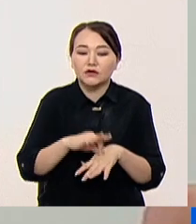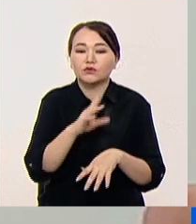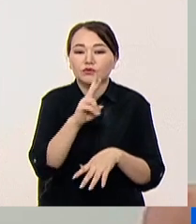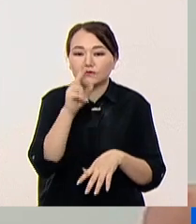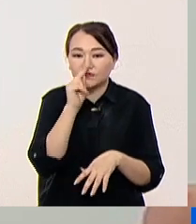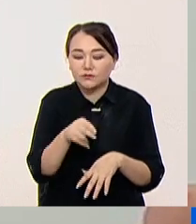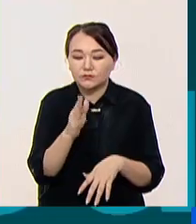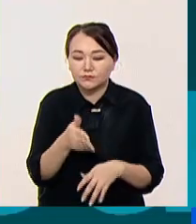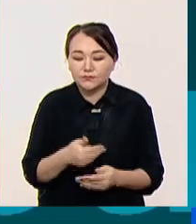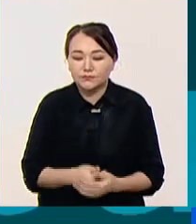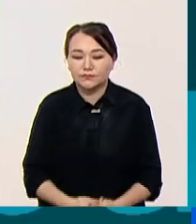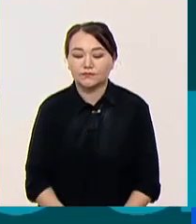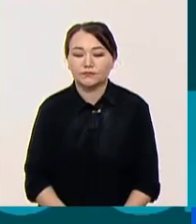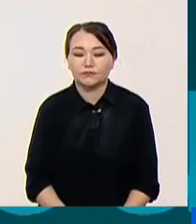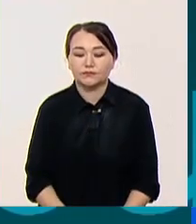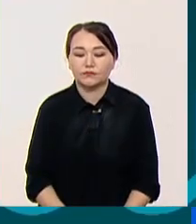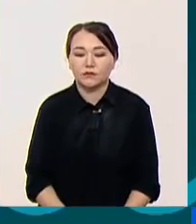кінәлі болады?